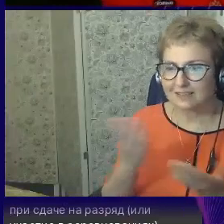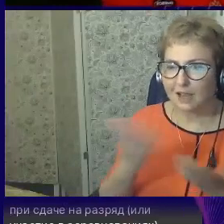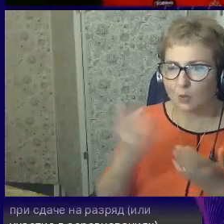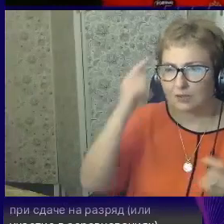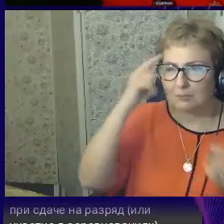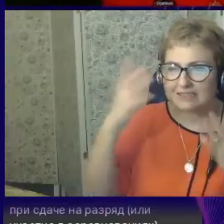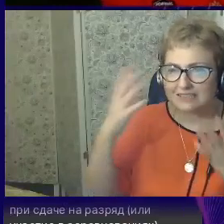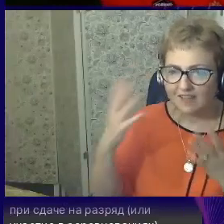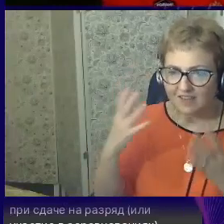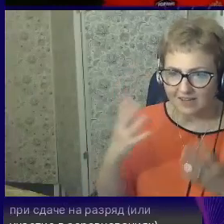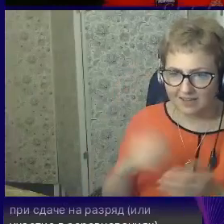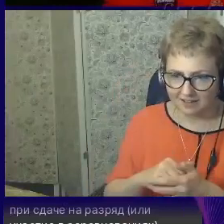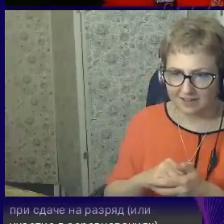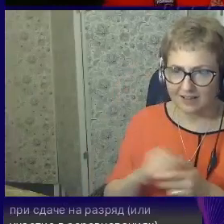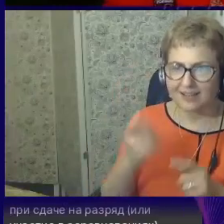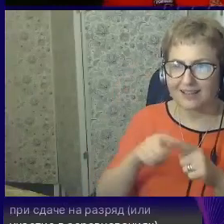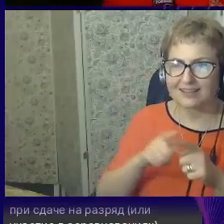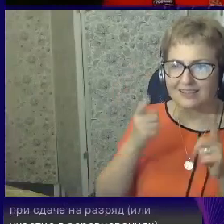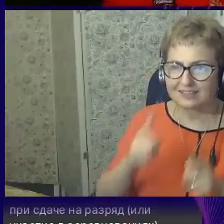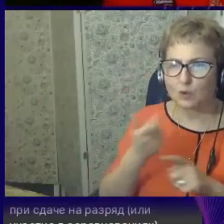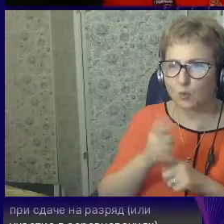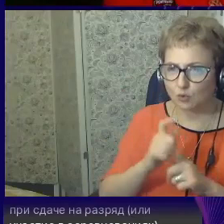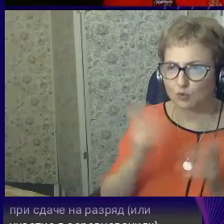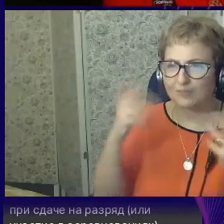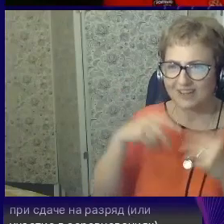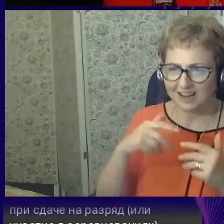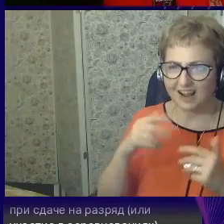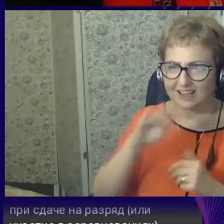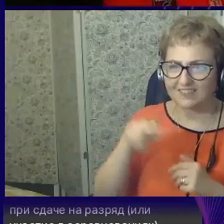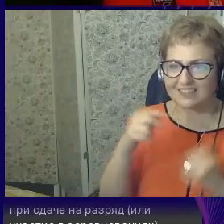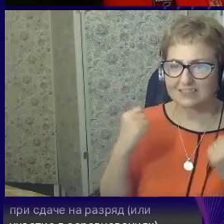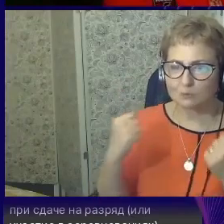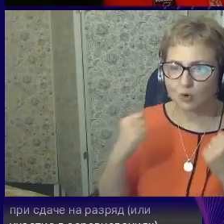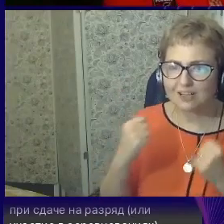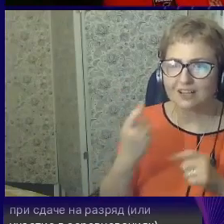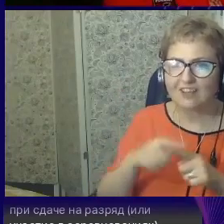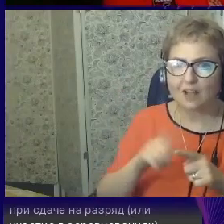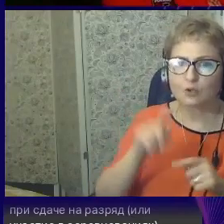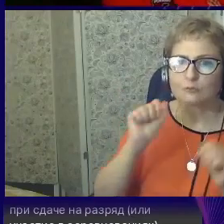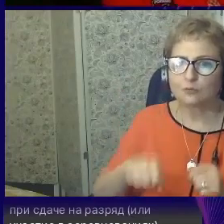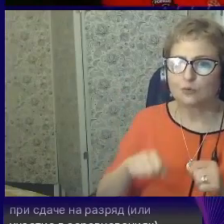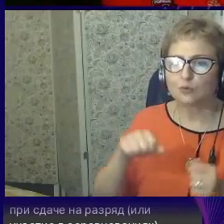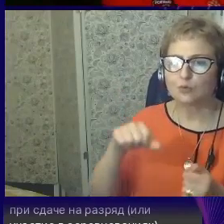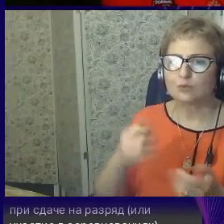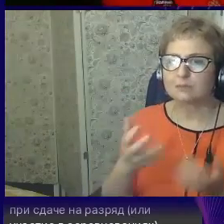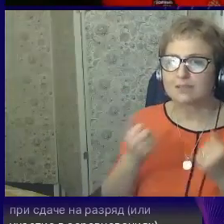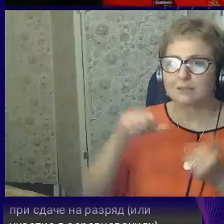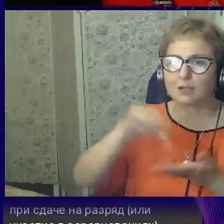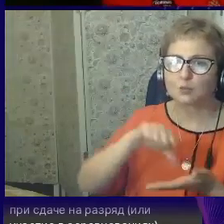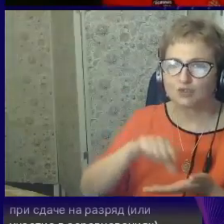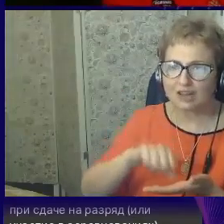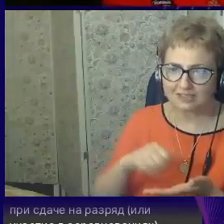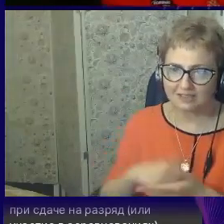маломальское представление. Но тем не менее, это действительно очень увлекательный вид спорта, в котором могут принимать